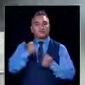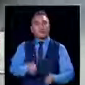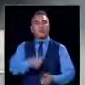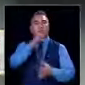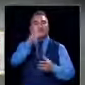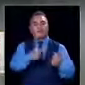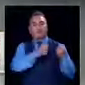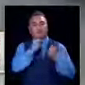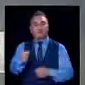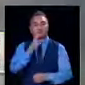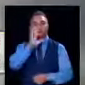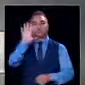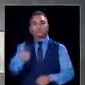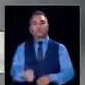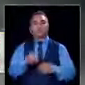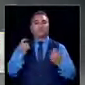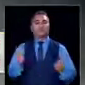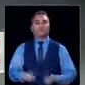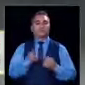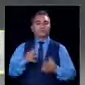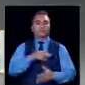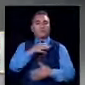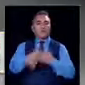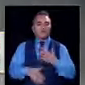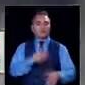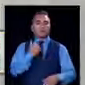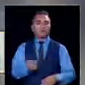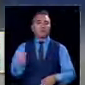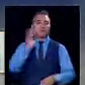onu susturmaya çalışıyor. Gerginlik bir süre sonra bitti.